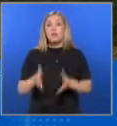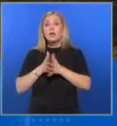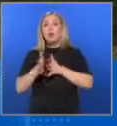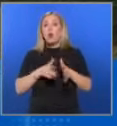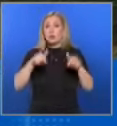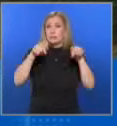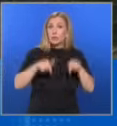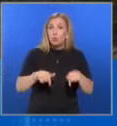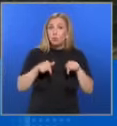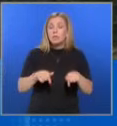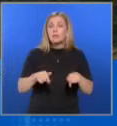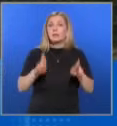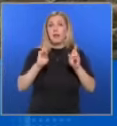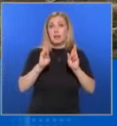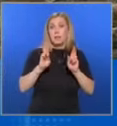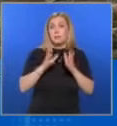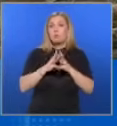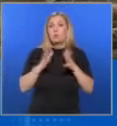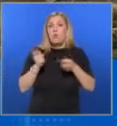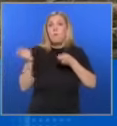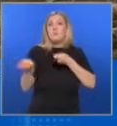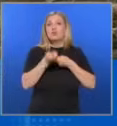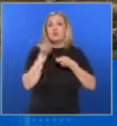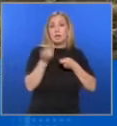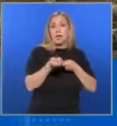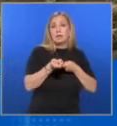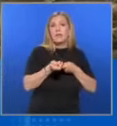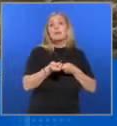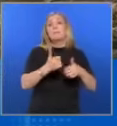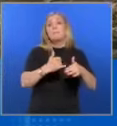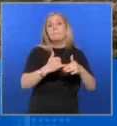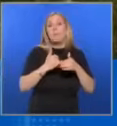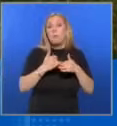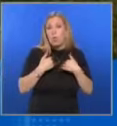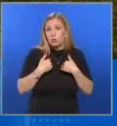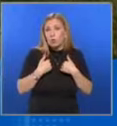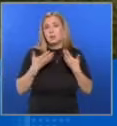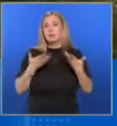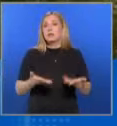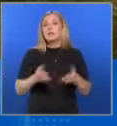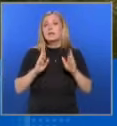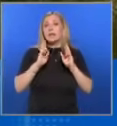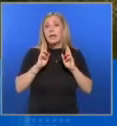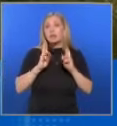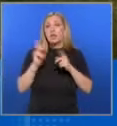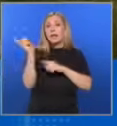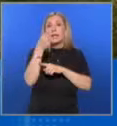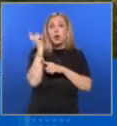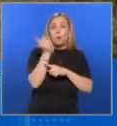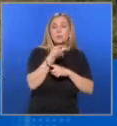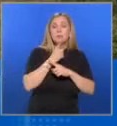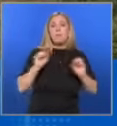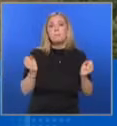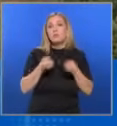тук наистина се надяват много на пожарникарите и надеждите са им в тези хеликоптери, които дано да помогнат